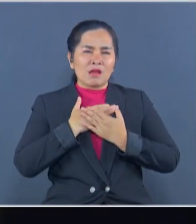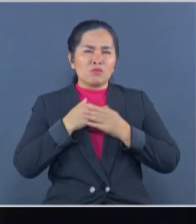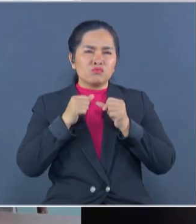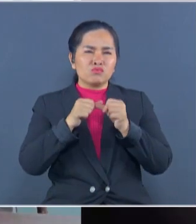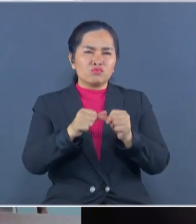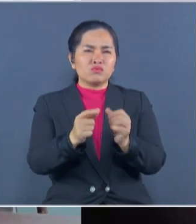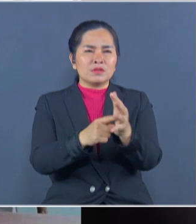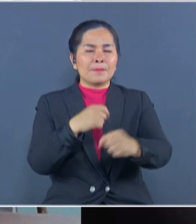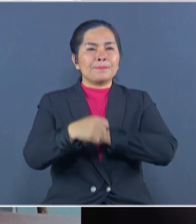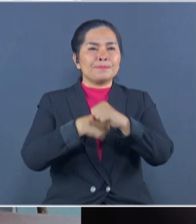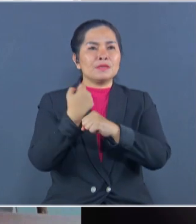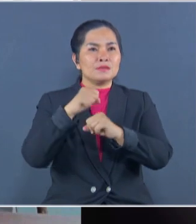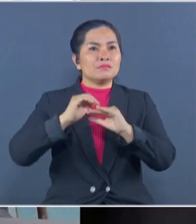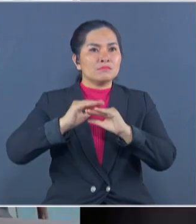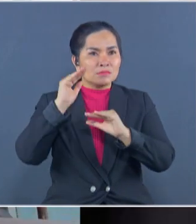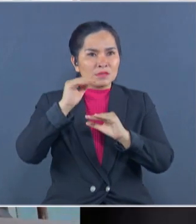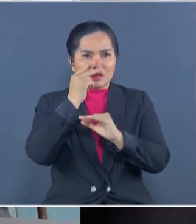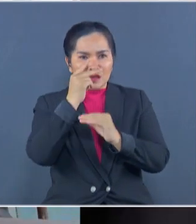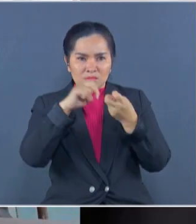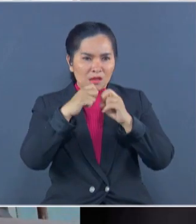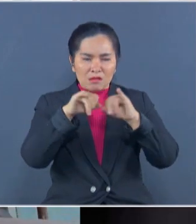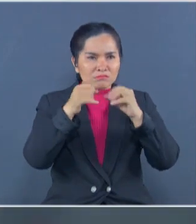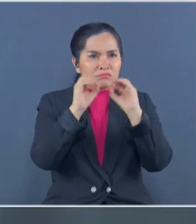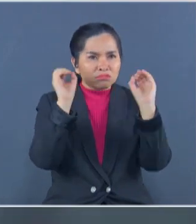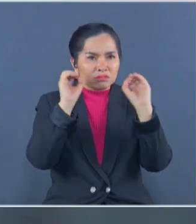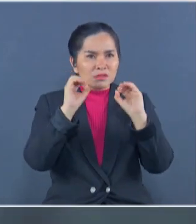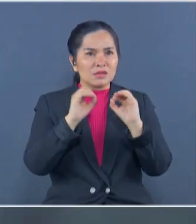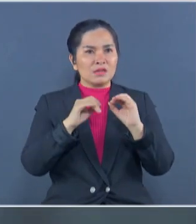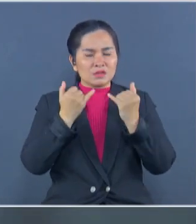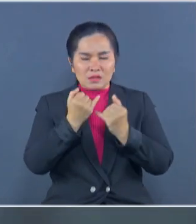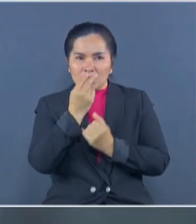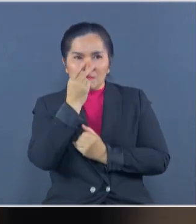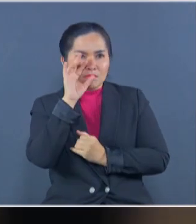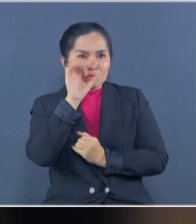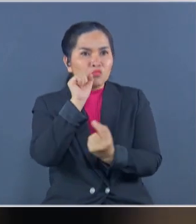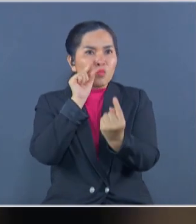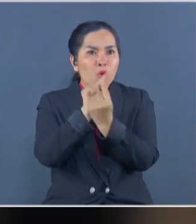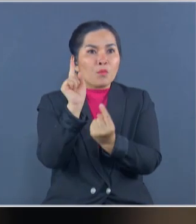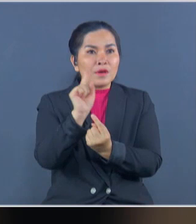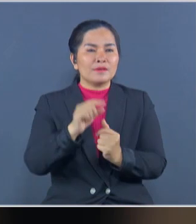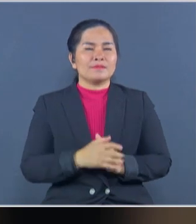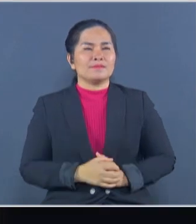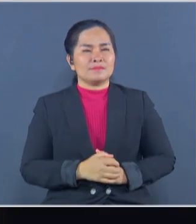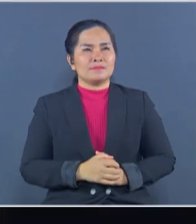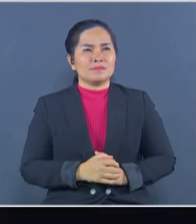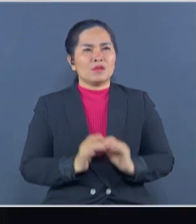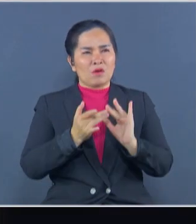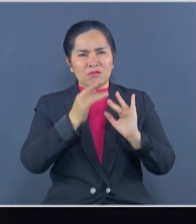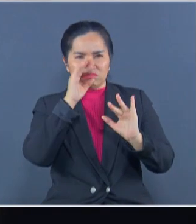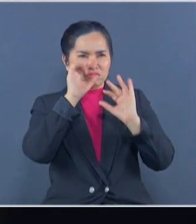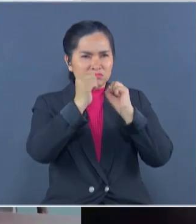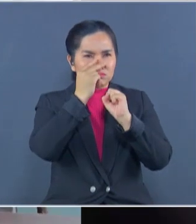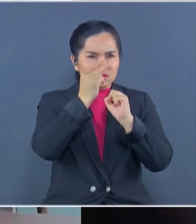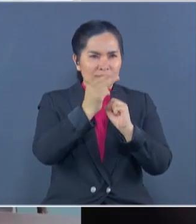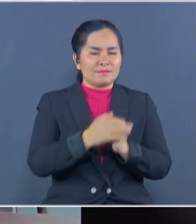าวนานกว่า10ปีแล้วก็ไม่มีแววการเลิกรากันด้วยแต่ว่าล่าสุดคุณผู้ชมนักสืบโซเชียลนี่แหละจับสังเกตเ